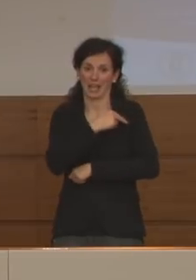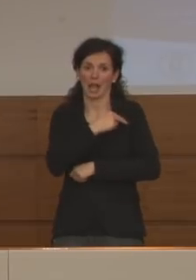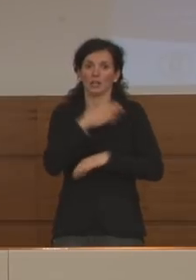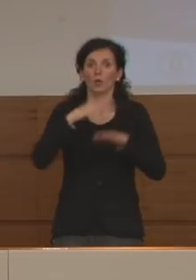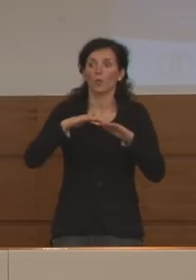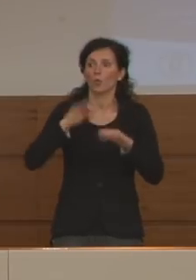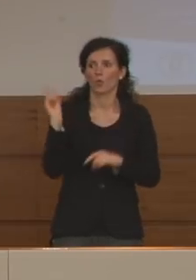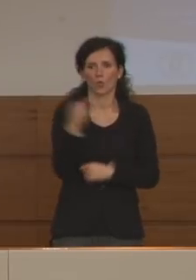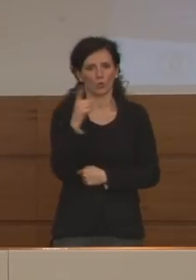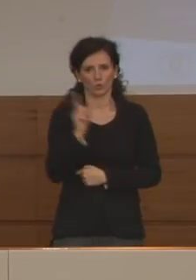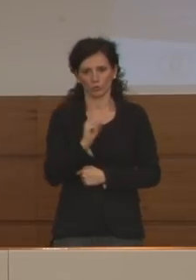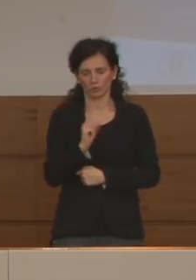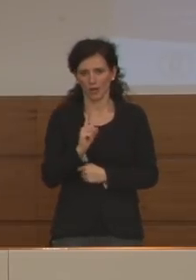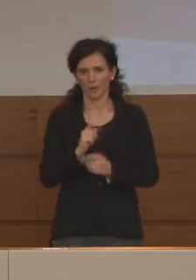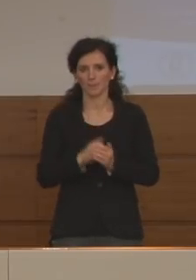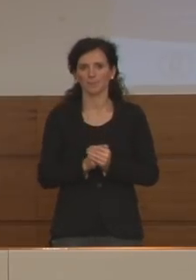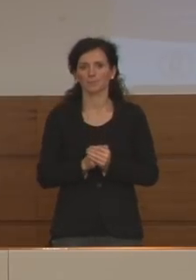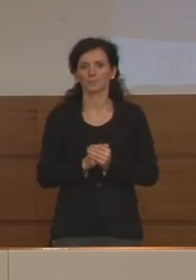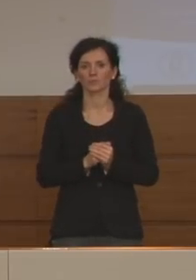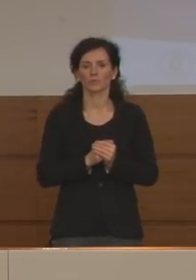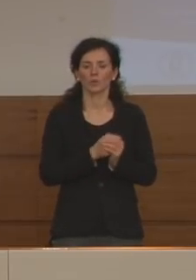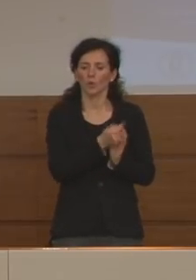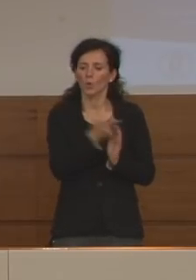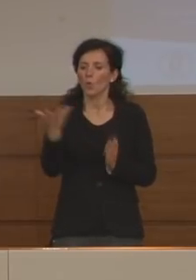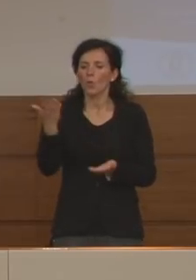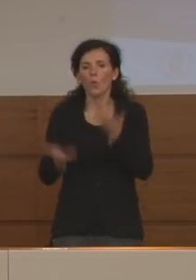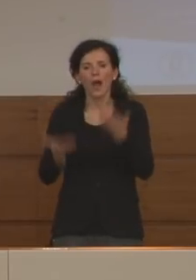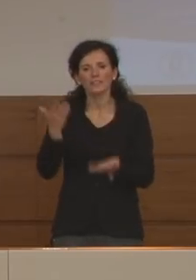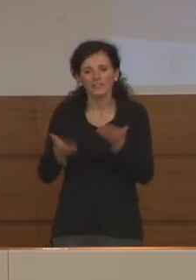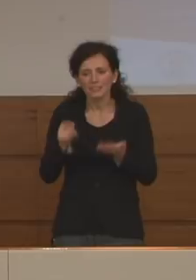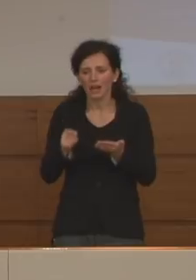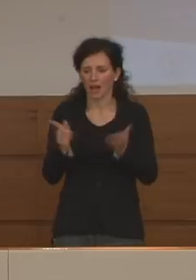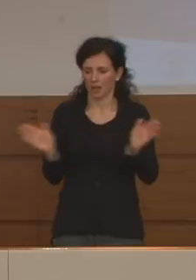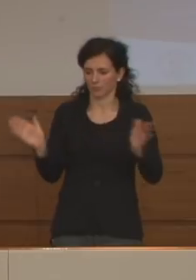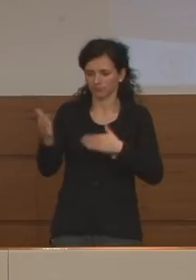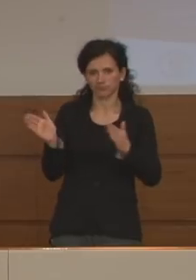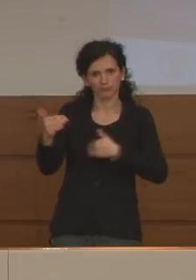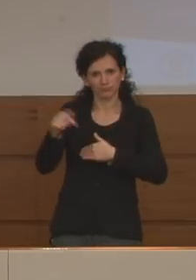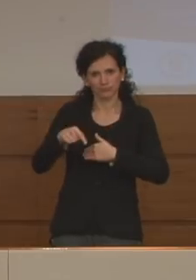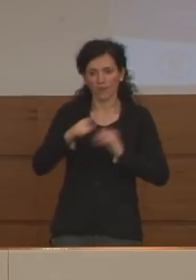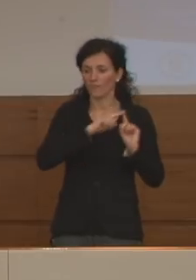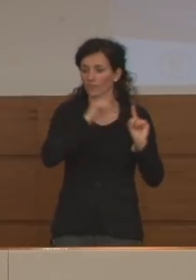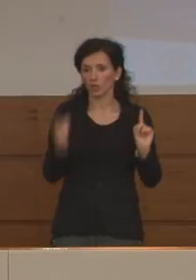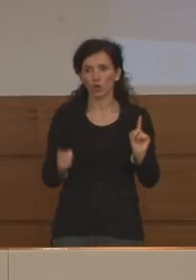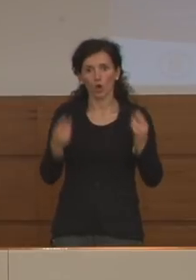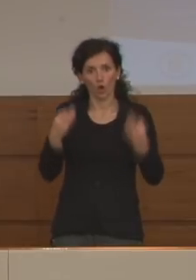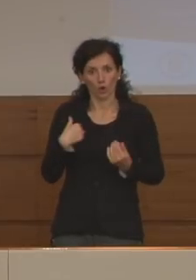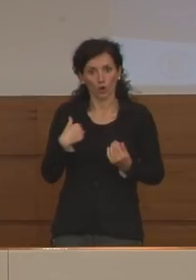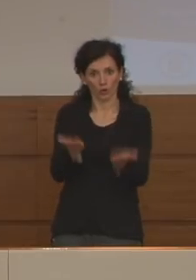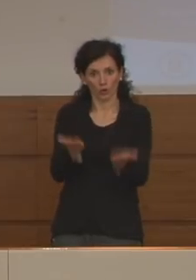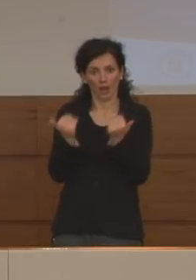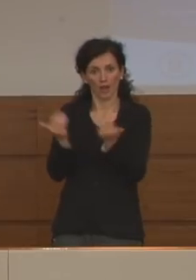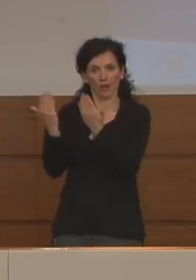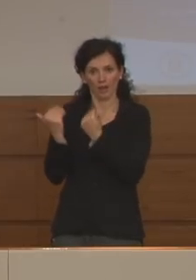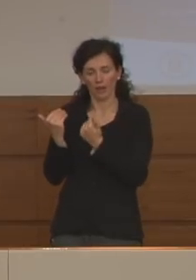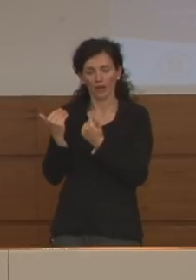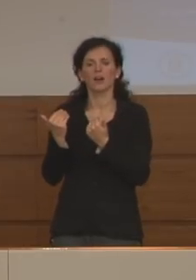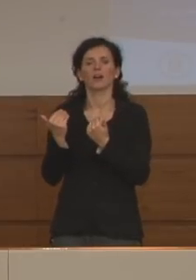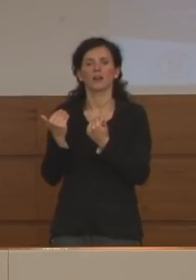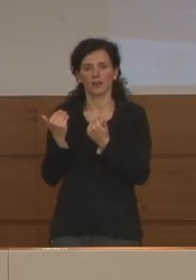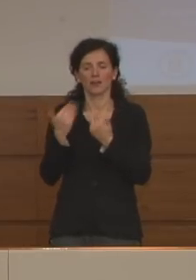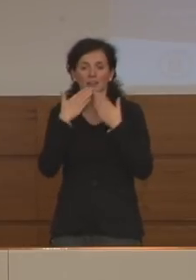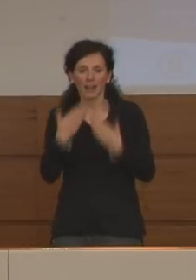le quantità e le forniture che sono state acquisite nel corso del tempo anche dal commissario